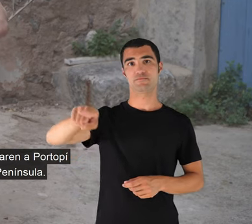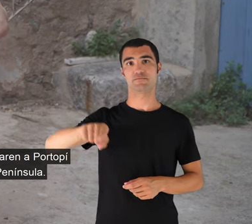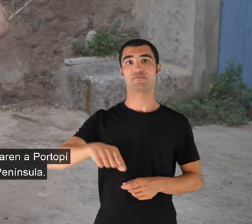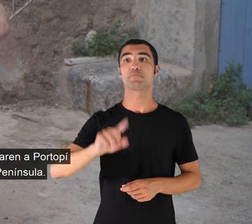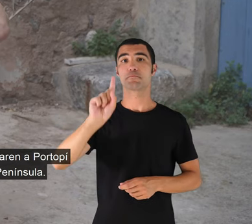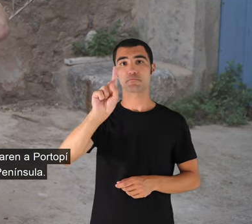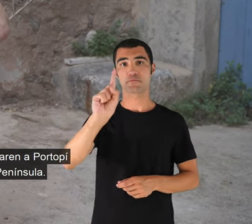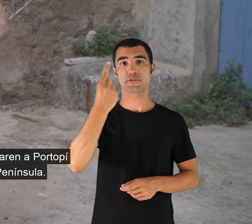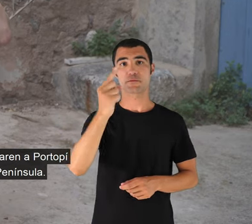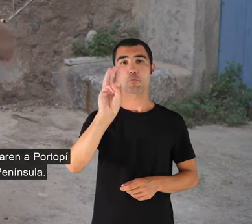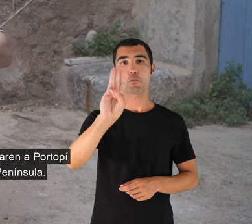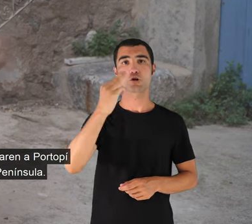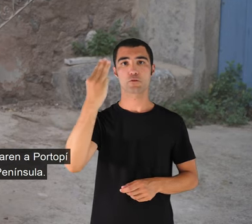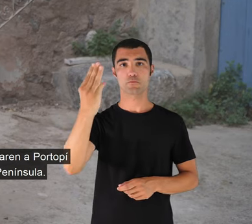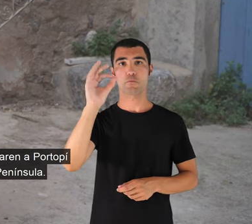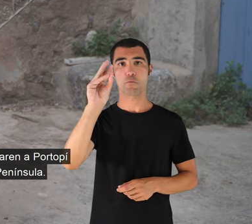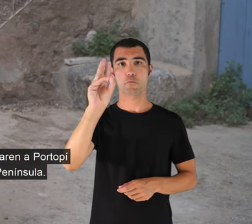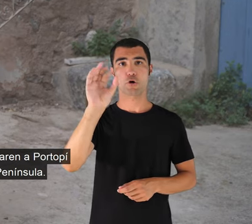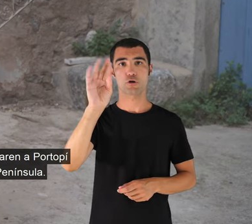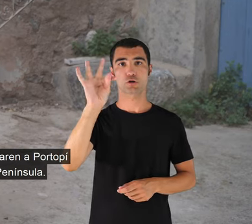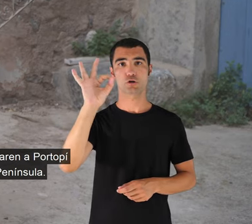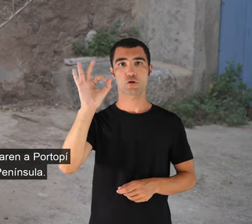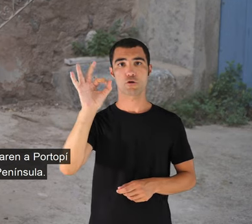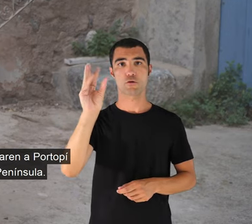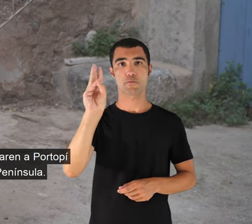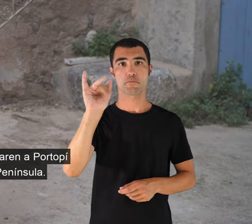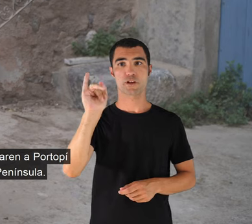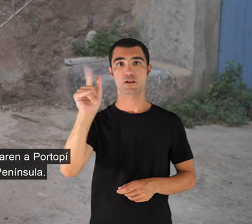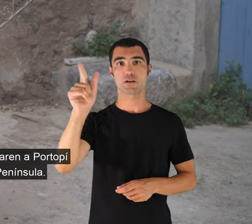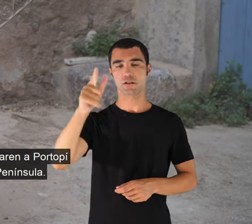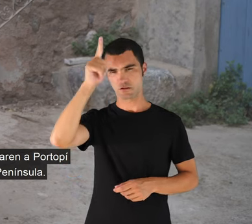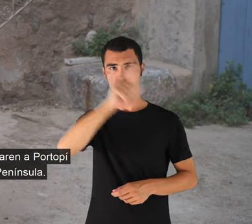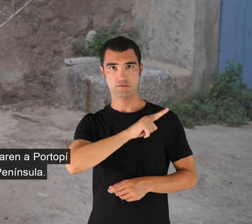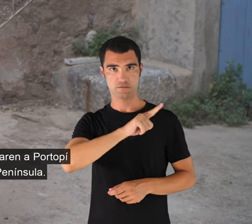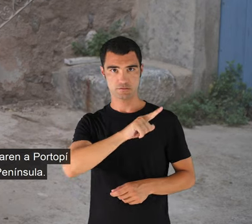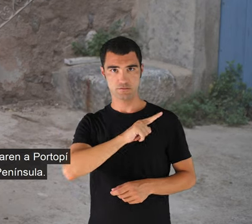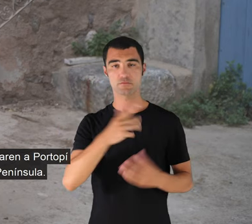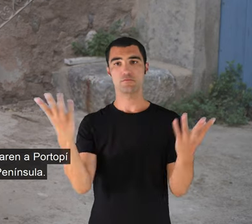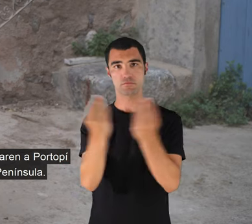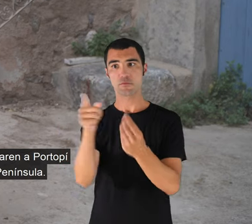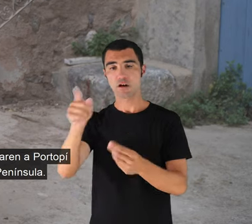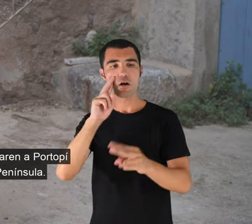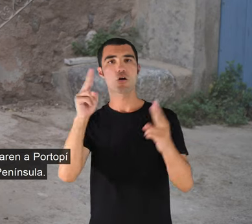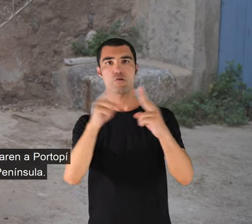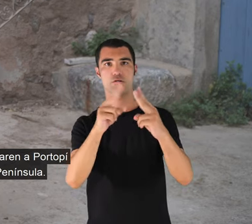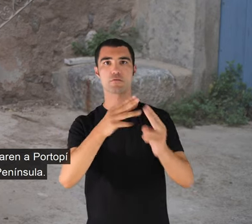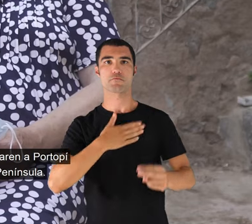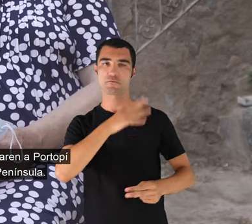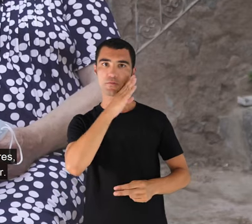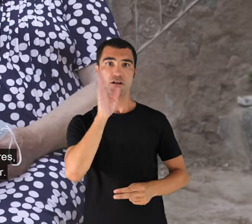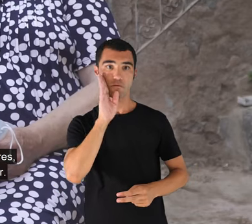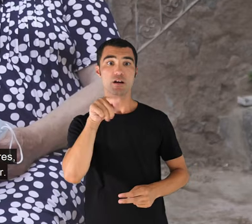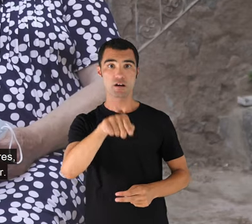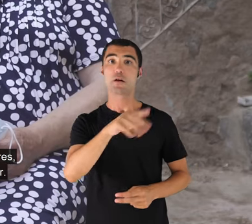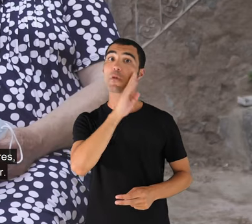el destinaren a Portopí, amb l'almirante Miranda. I allà va conèixer ma mare, que ma mare també venia de la península. Si